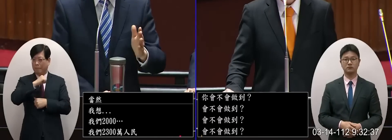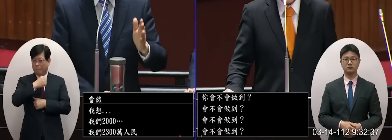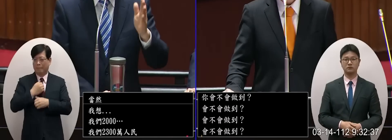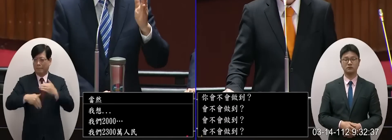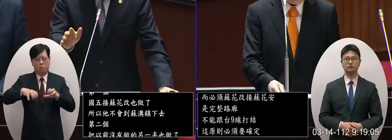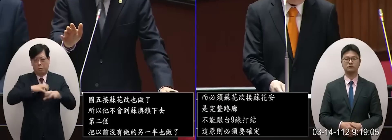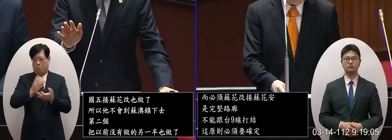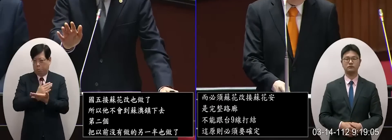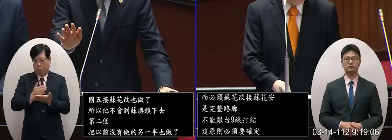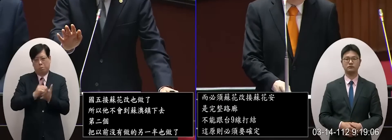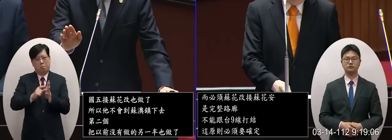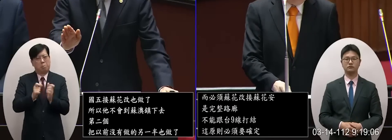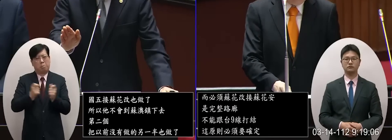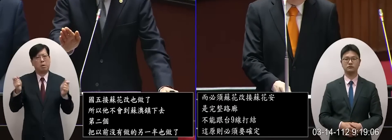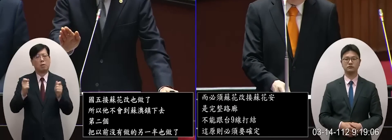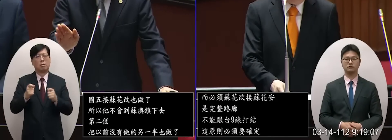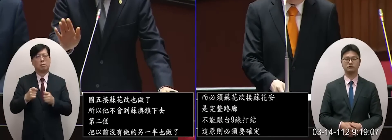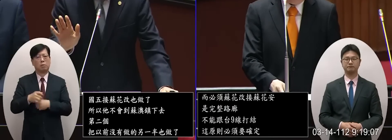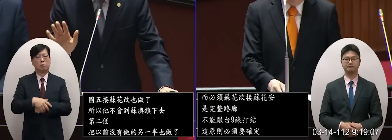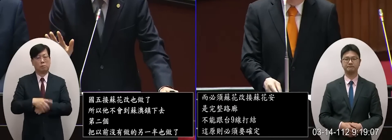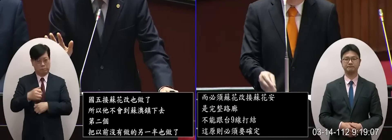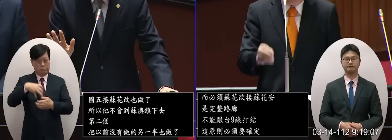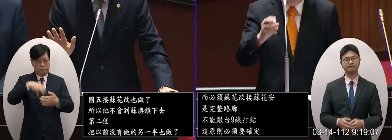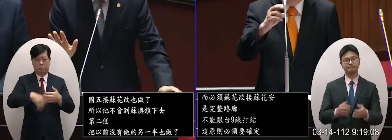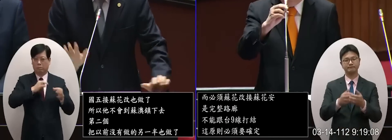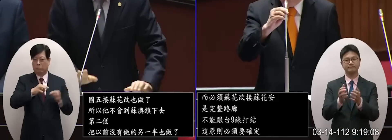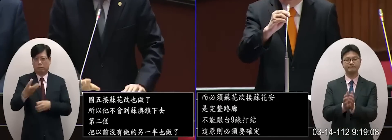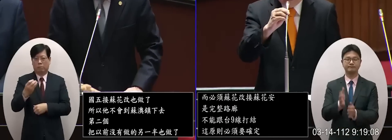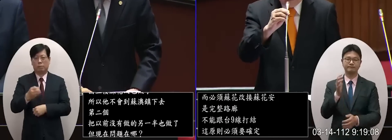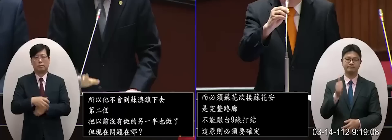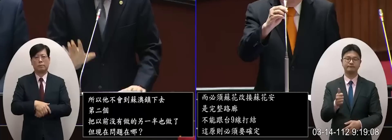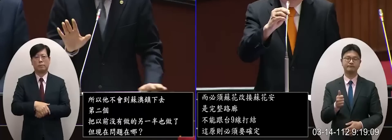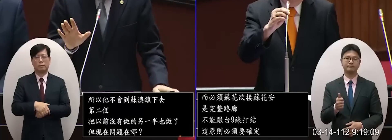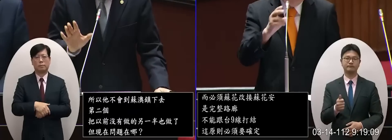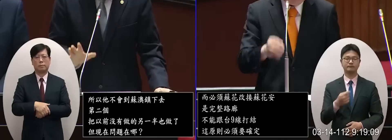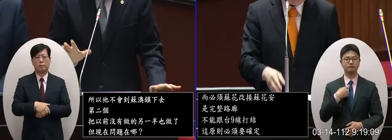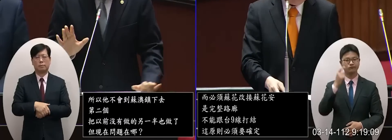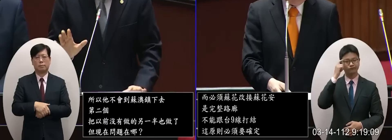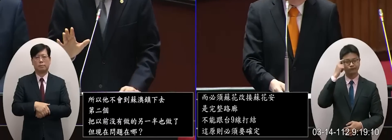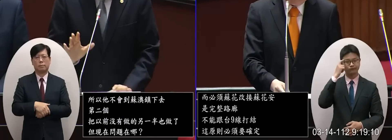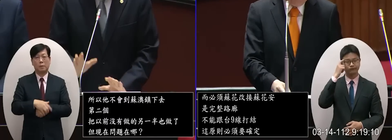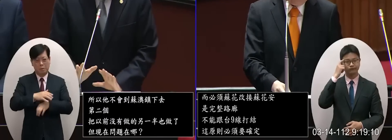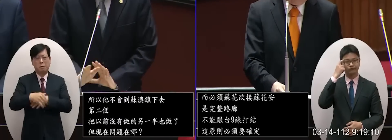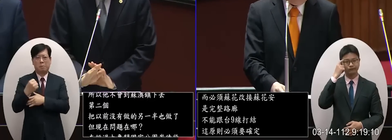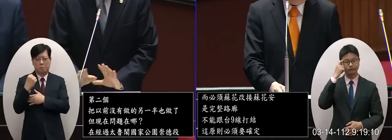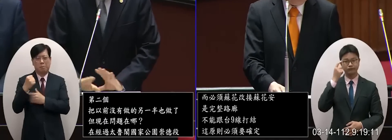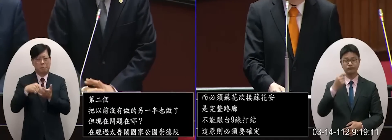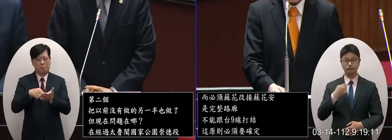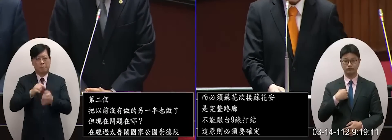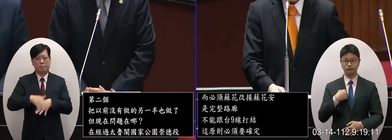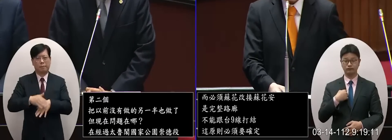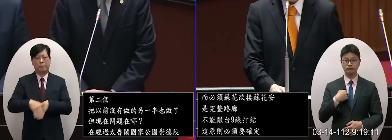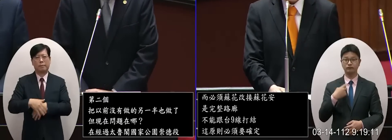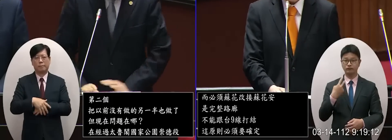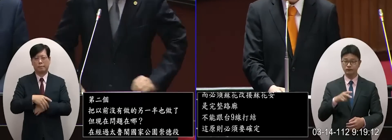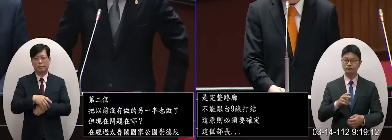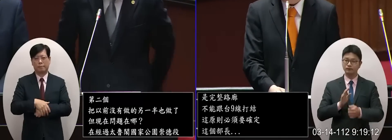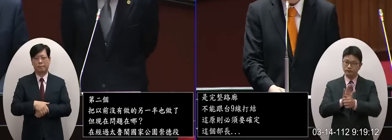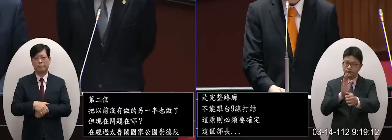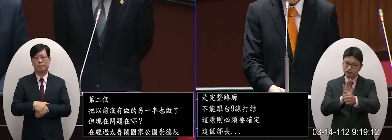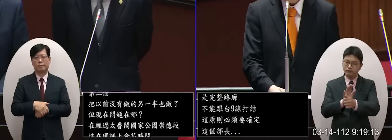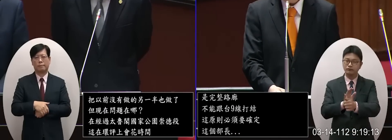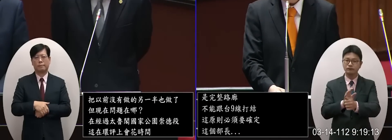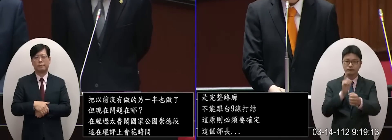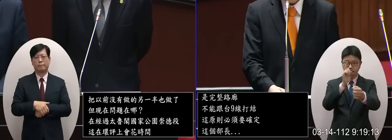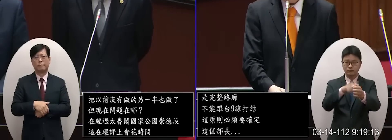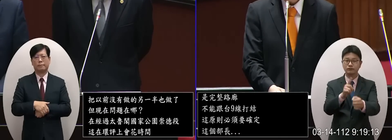加的安全。 事实上，在这个中间，那个、完全没有耽搁，都在进行了哈。 我想哈、 会积极来进行这个 把它完成，就